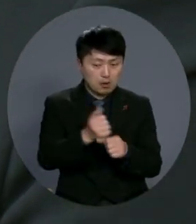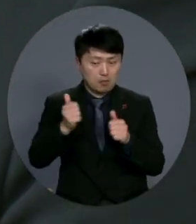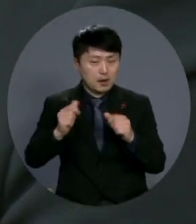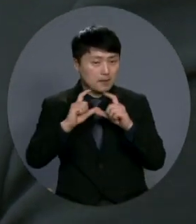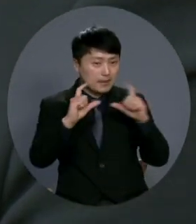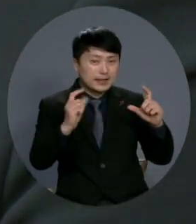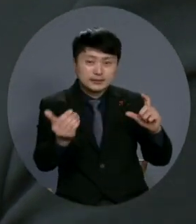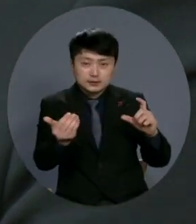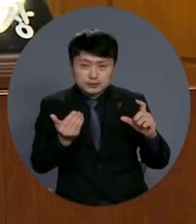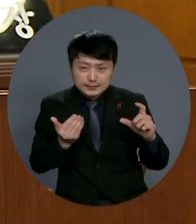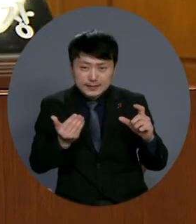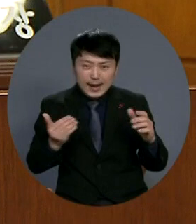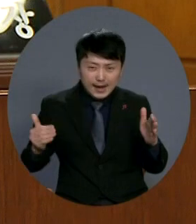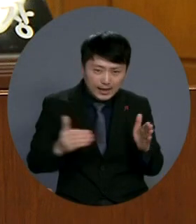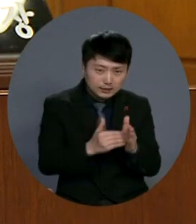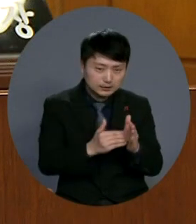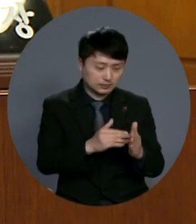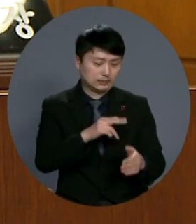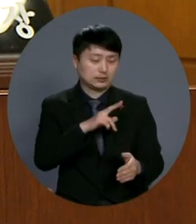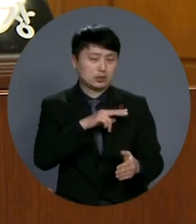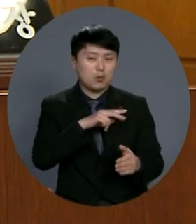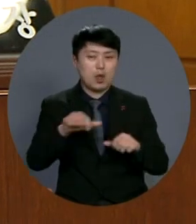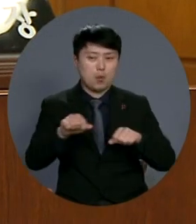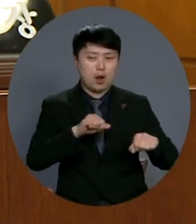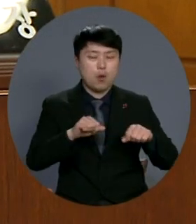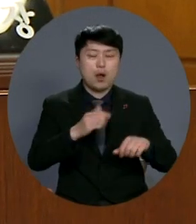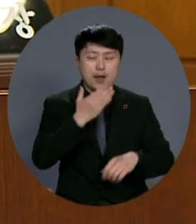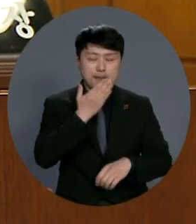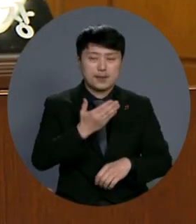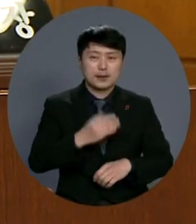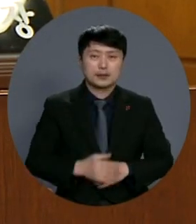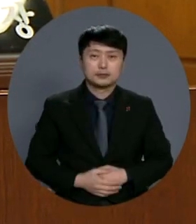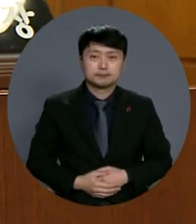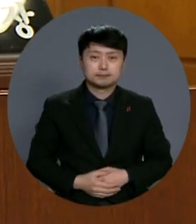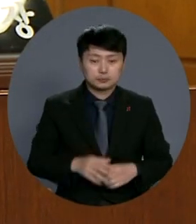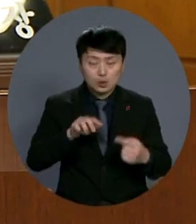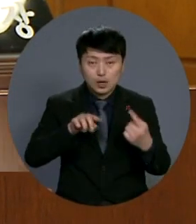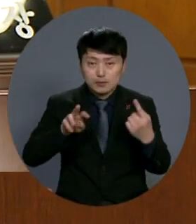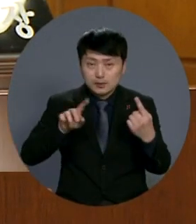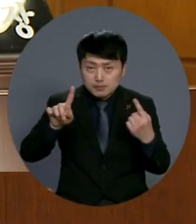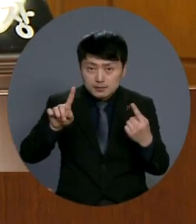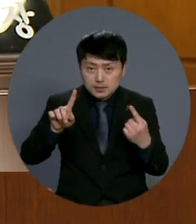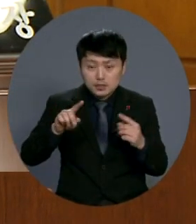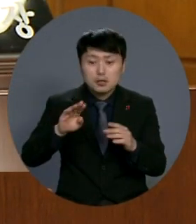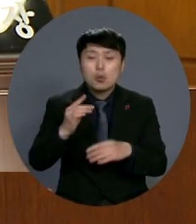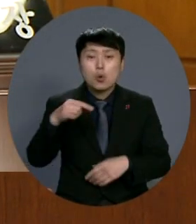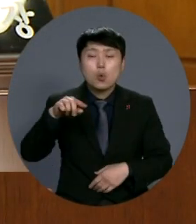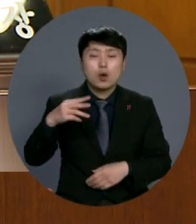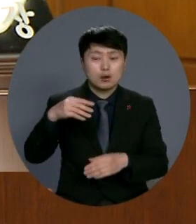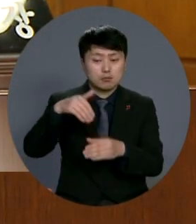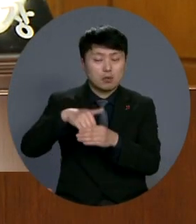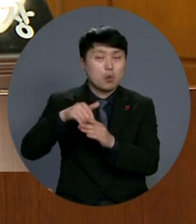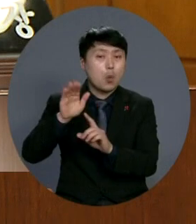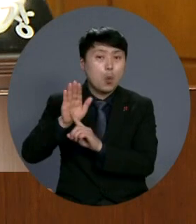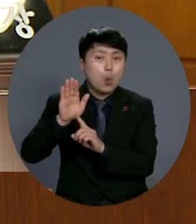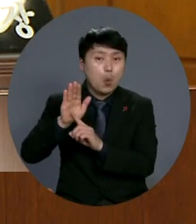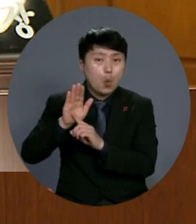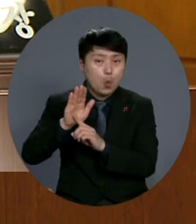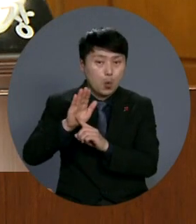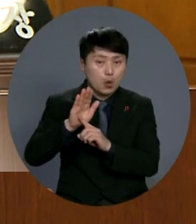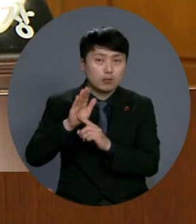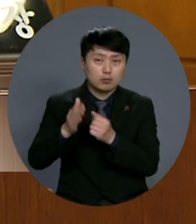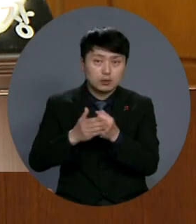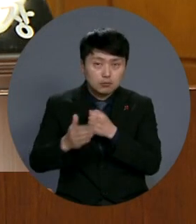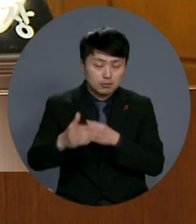날 때까지 의원직을 유지하게 됐습니다. 오는 31일 보궐선거 공고까지 났는데 선거를 하느냐